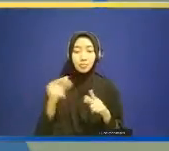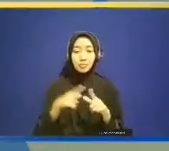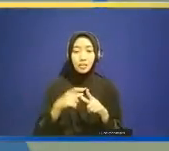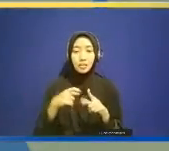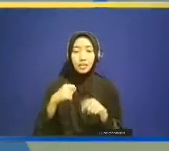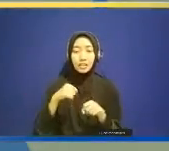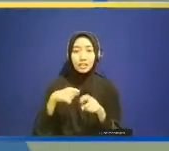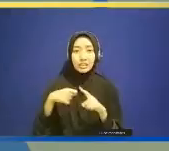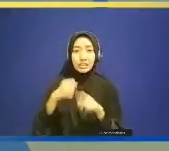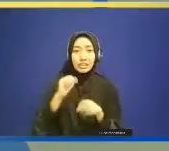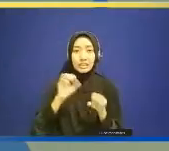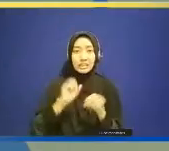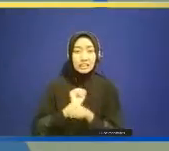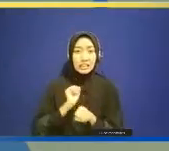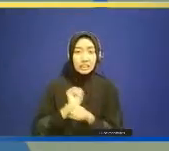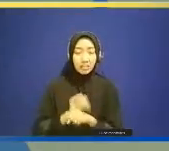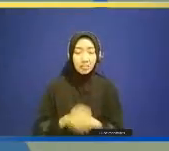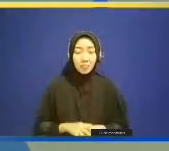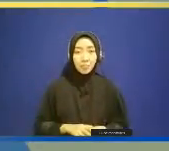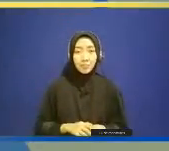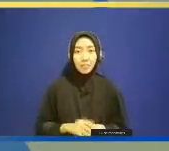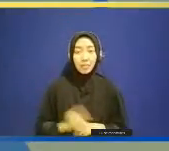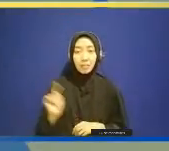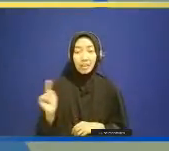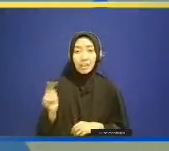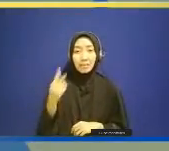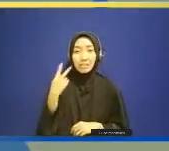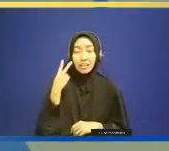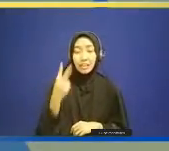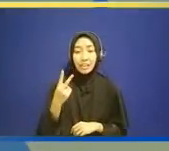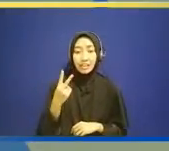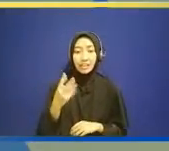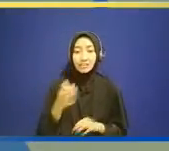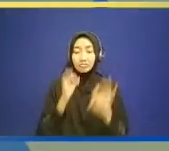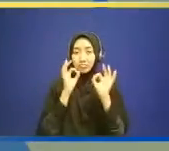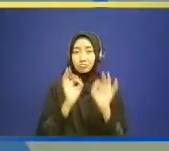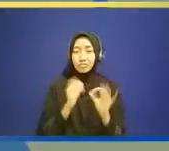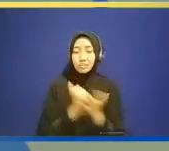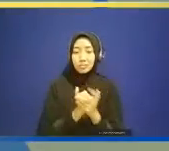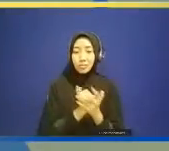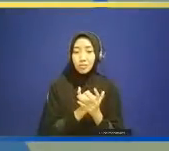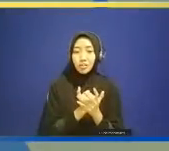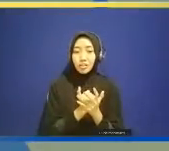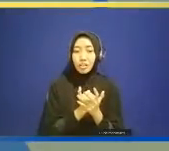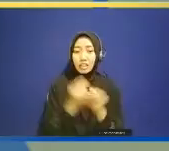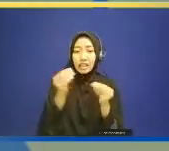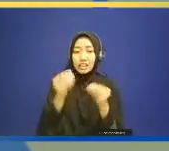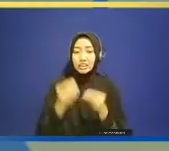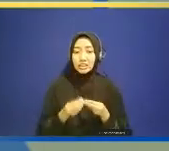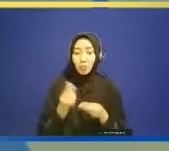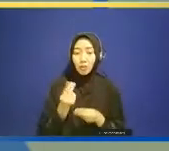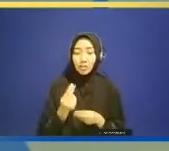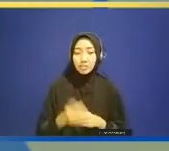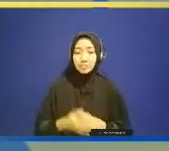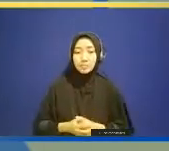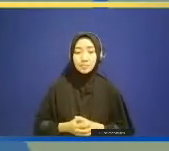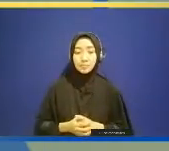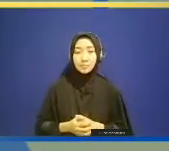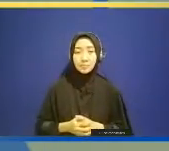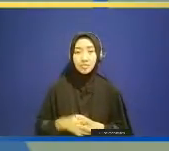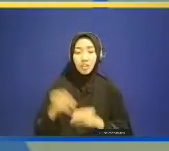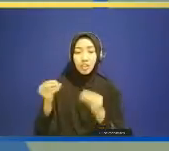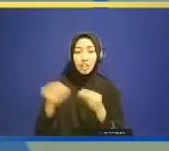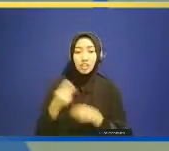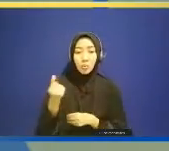yang pertama itu kalau saya lihat kan yang paling efektif sebetulnya kalau dikasih uang pak ya kau